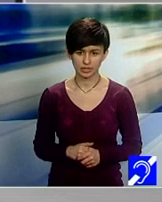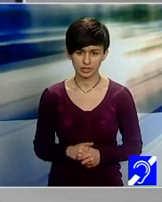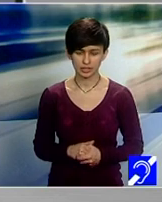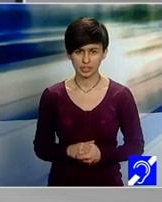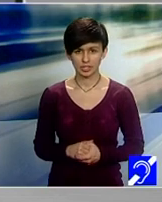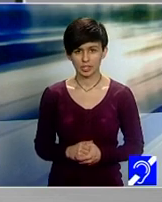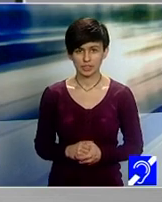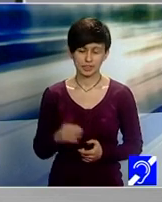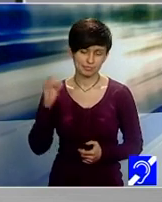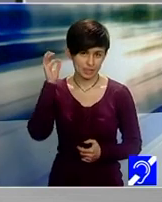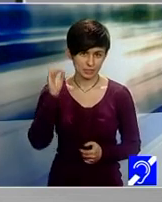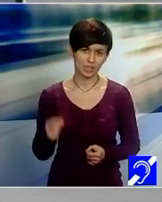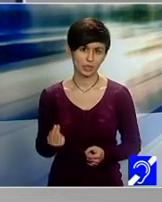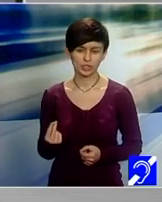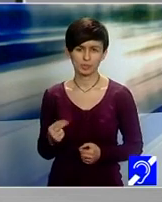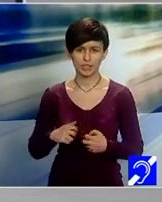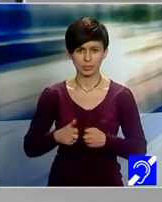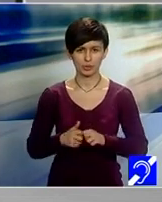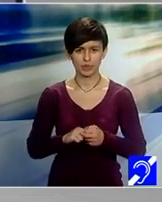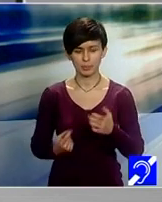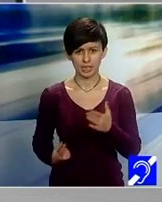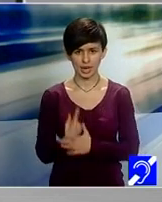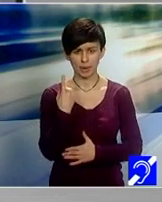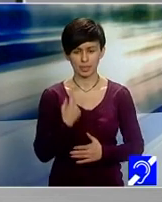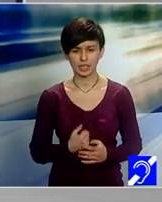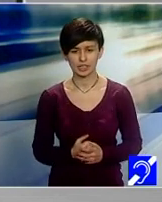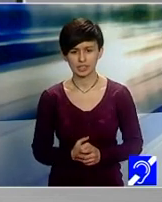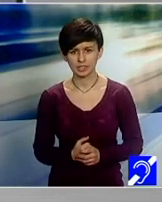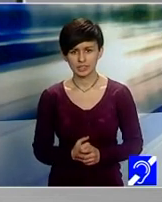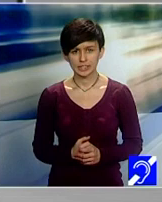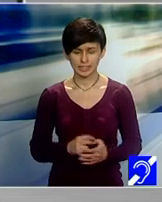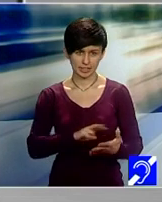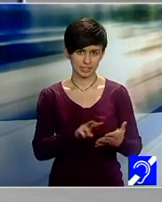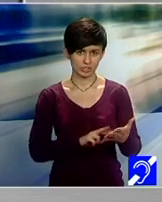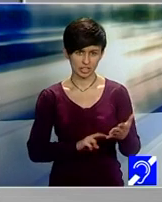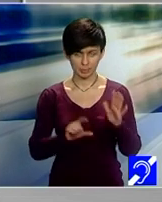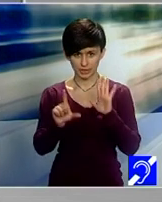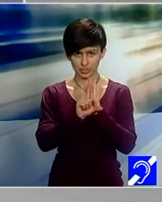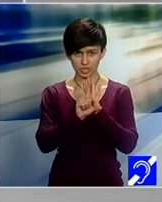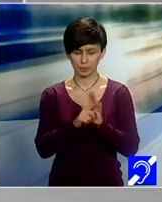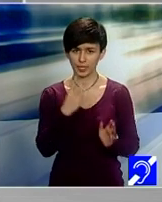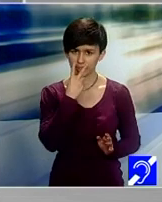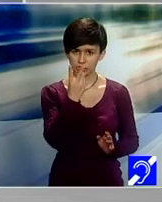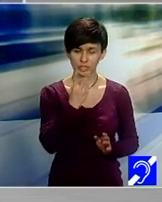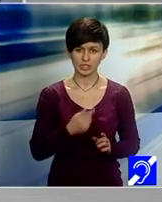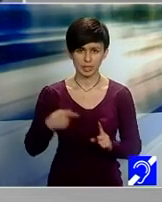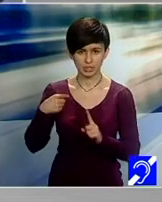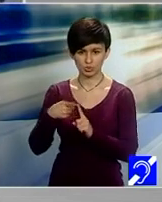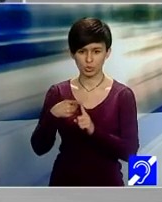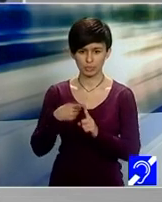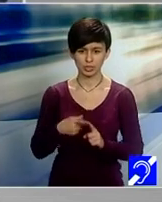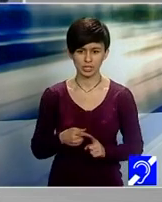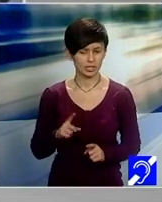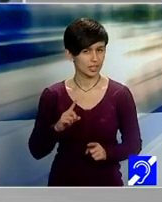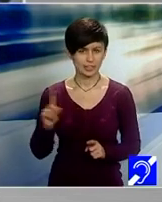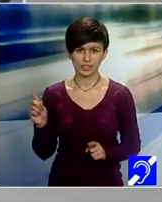bine. Problemele încep să apară în momentul în care lecturăm legea și vedem că acest scop nu